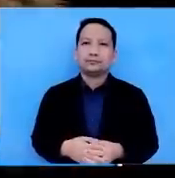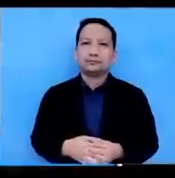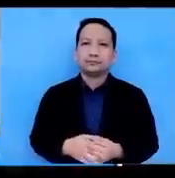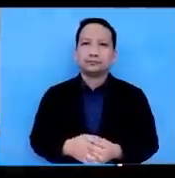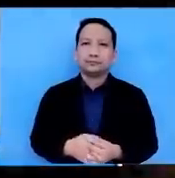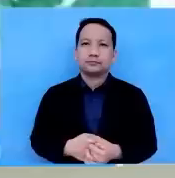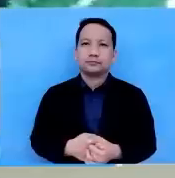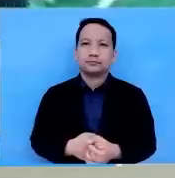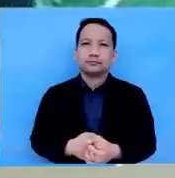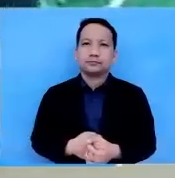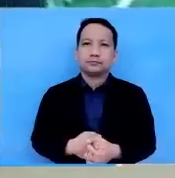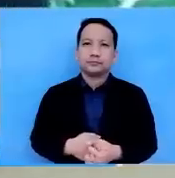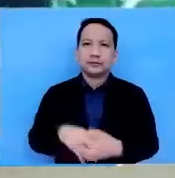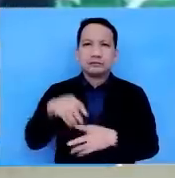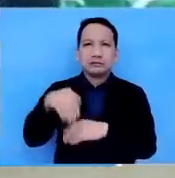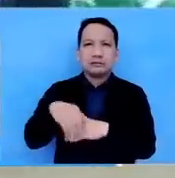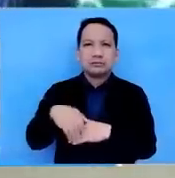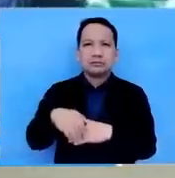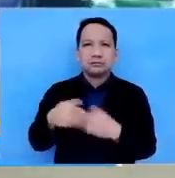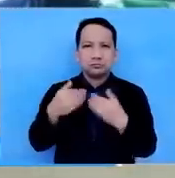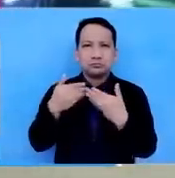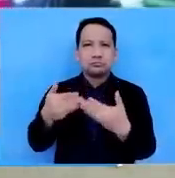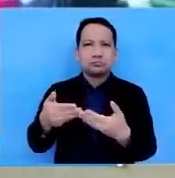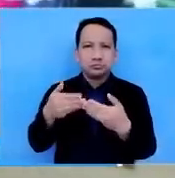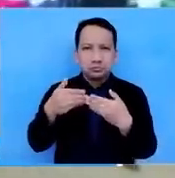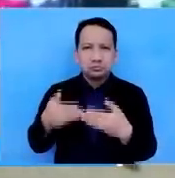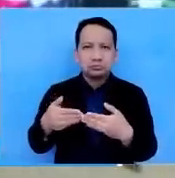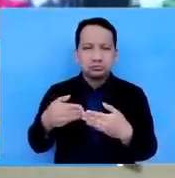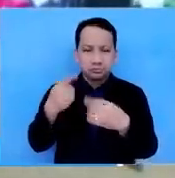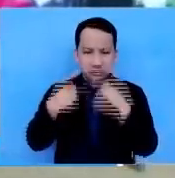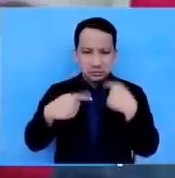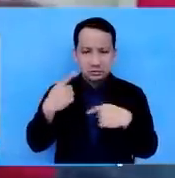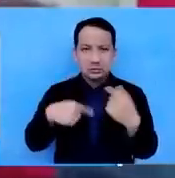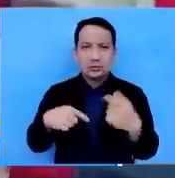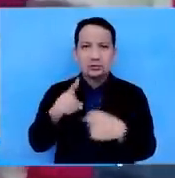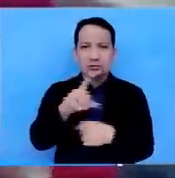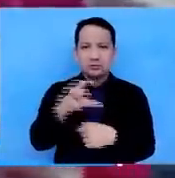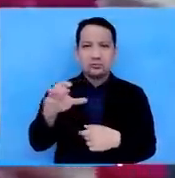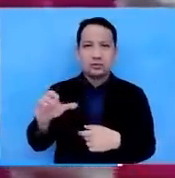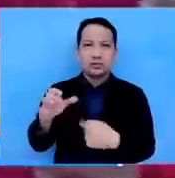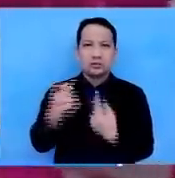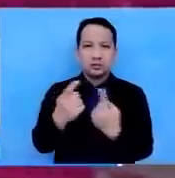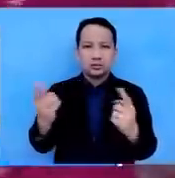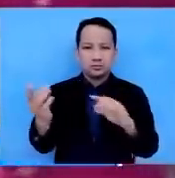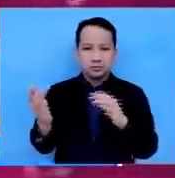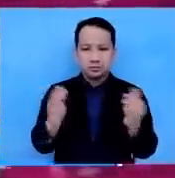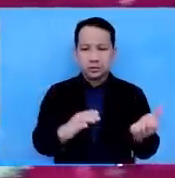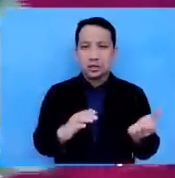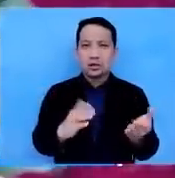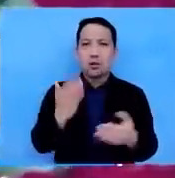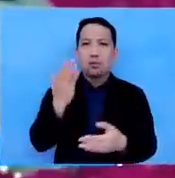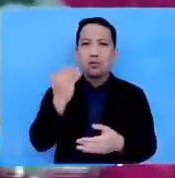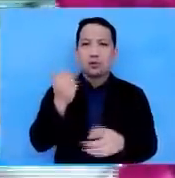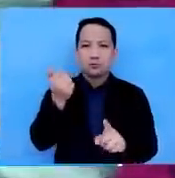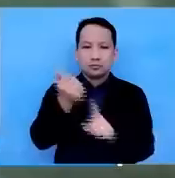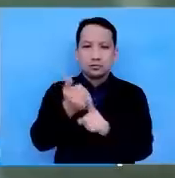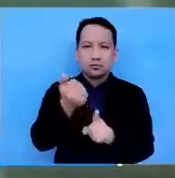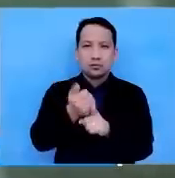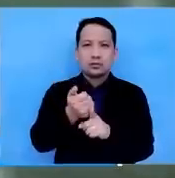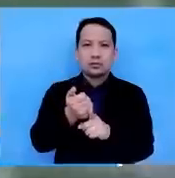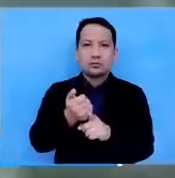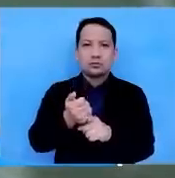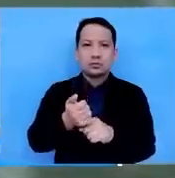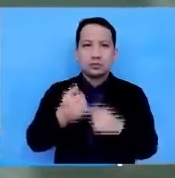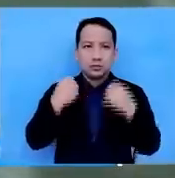Dis oras na ng gabi pero walang patid pa rin ang pagluluksa para sa 100 individual na namatay matapos umatake ang isang suicide bomber